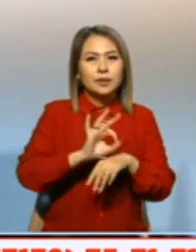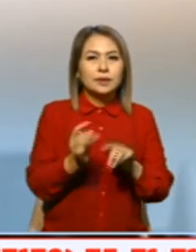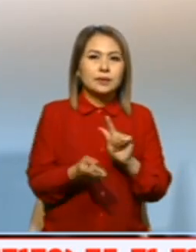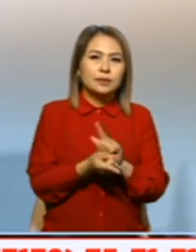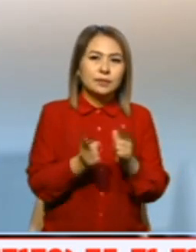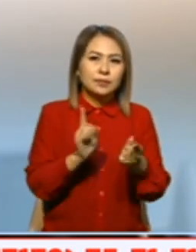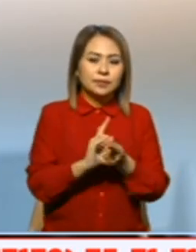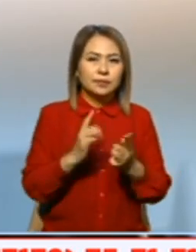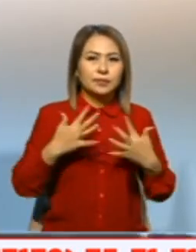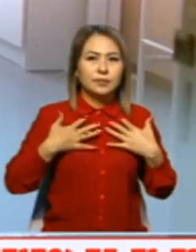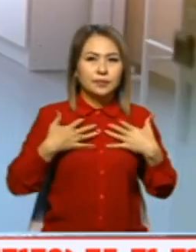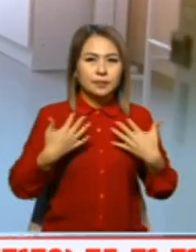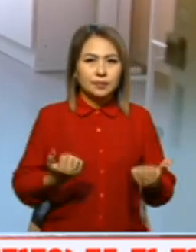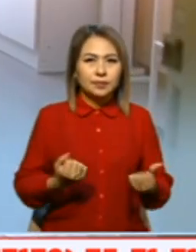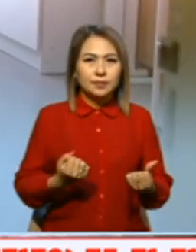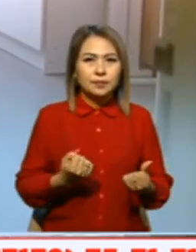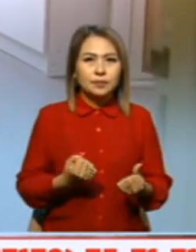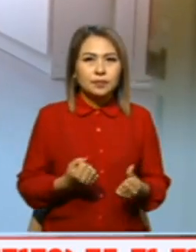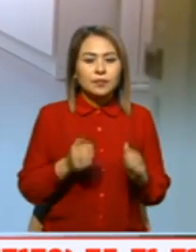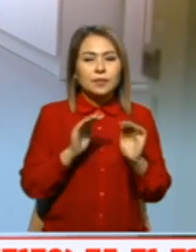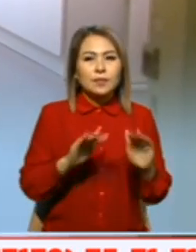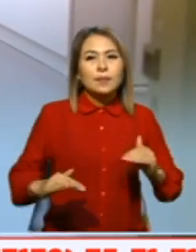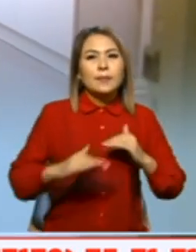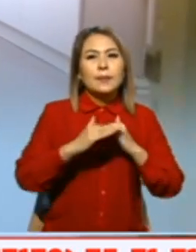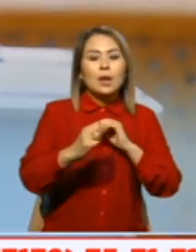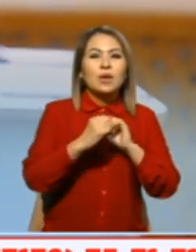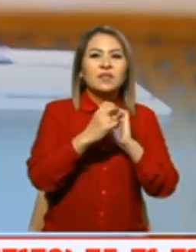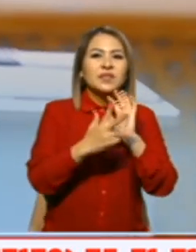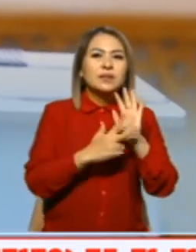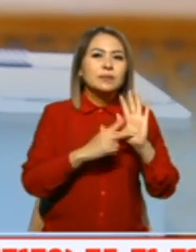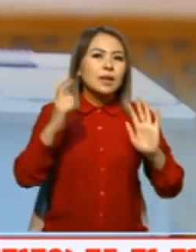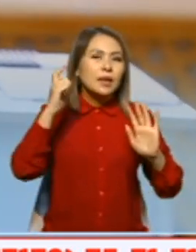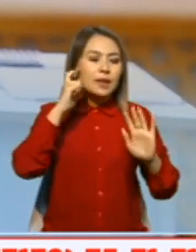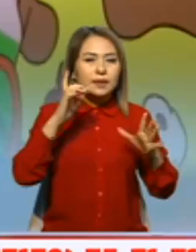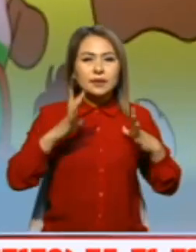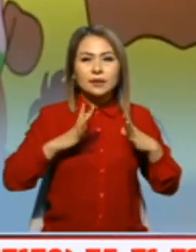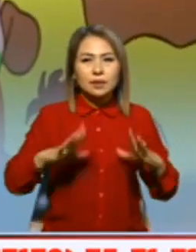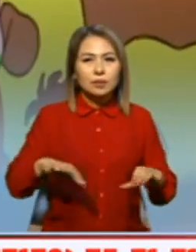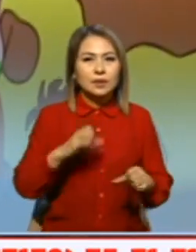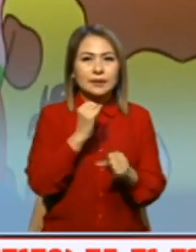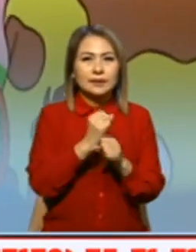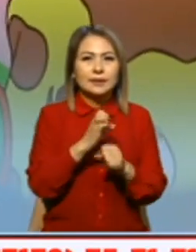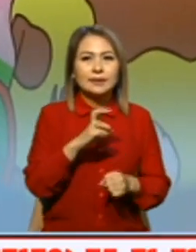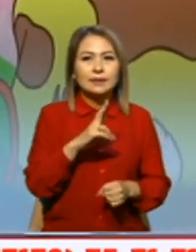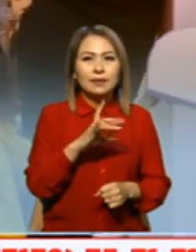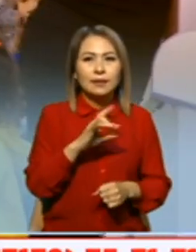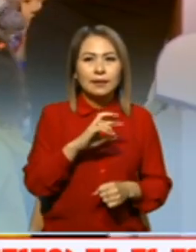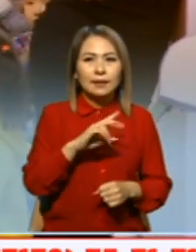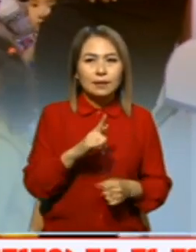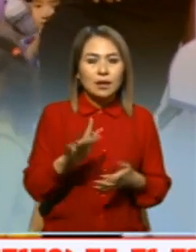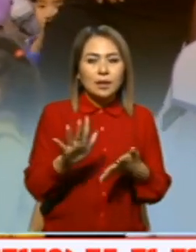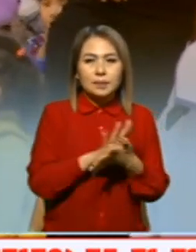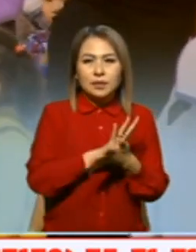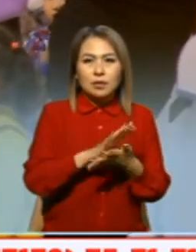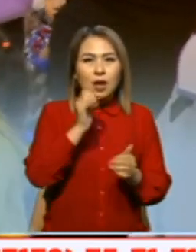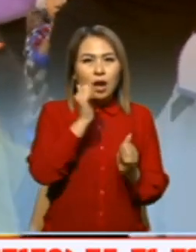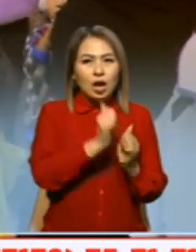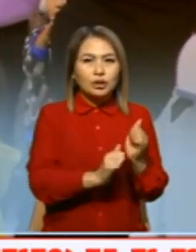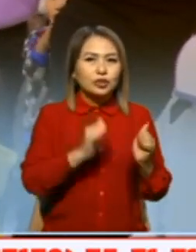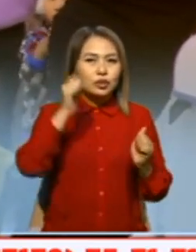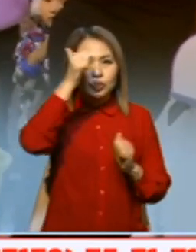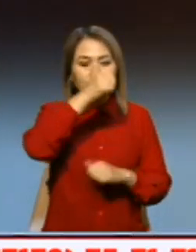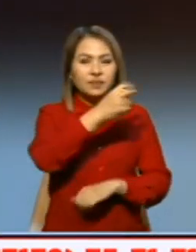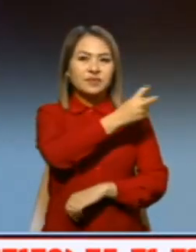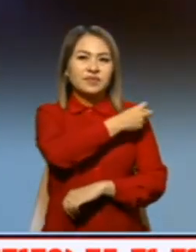баланың денсаулығын түзетеміз. Елімізде 18 жасқа толмаған балаларға скринингтен өту тегін. Сол үшін балаңызды жыл сайын медициналық